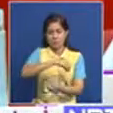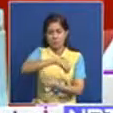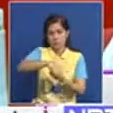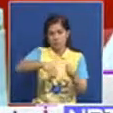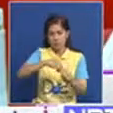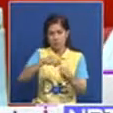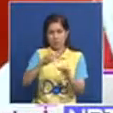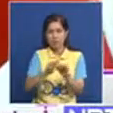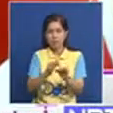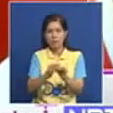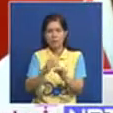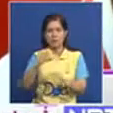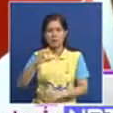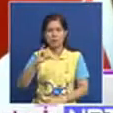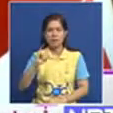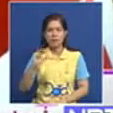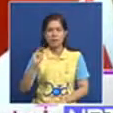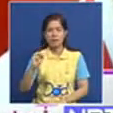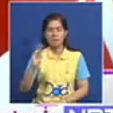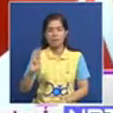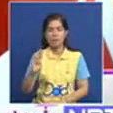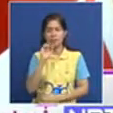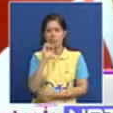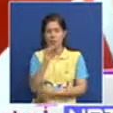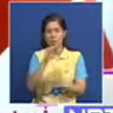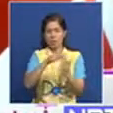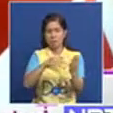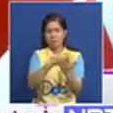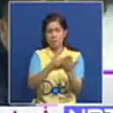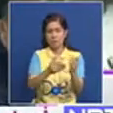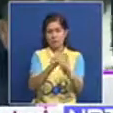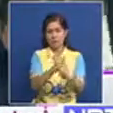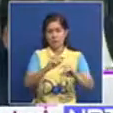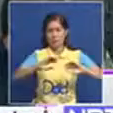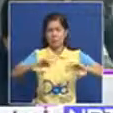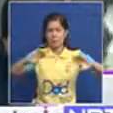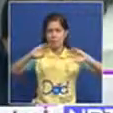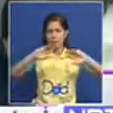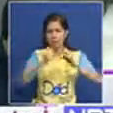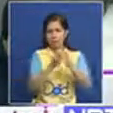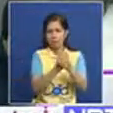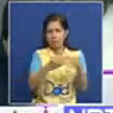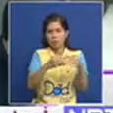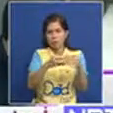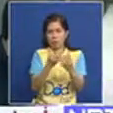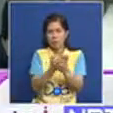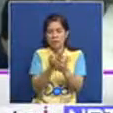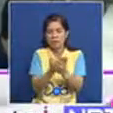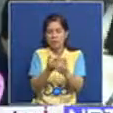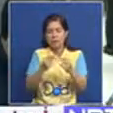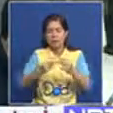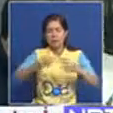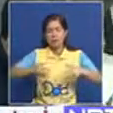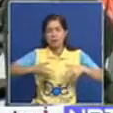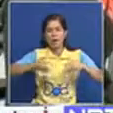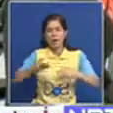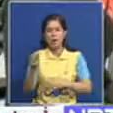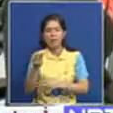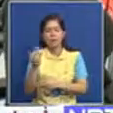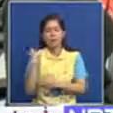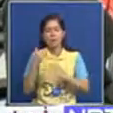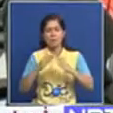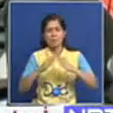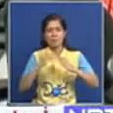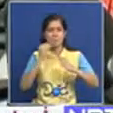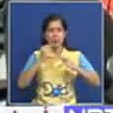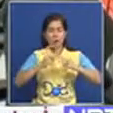ไทยเปิดเผยครับว่าเพื่อเป็นการขานรับนโยบายของรัฐบาลที่ต้องการช่วยเหลือผู้มีรายได้น้อยให้มีบ้านเป็นของตัวเองและเป็นการกระตุ้น